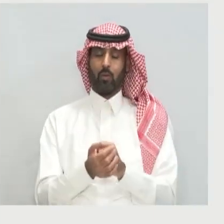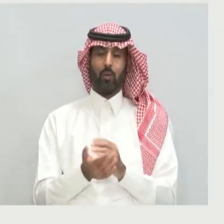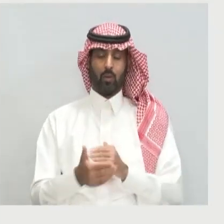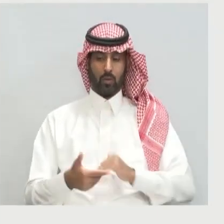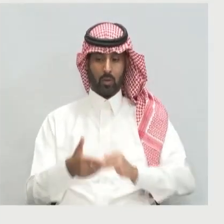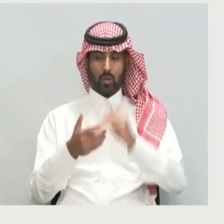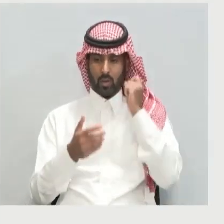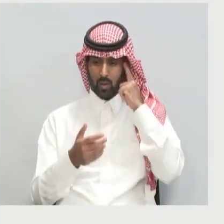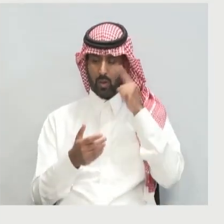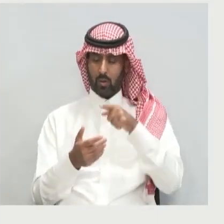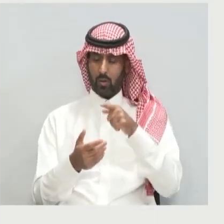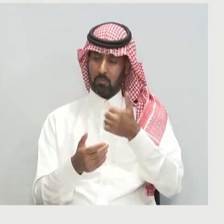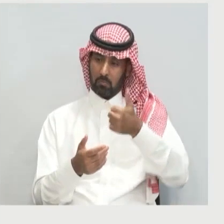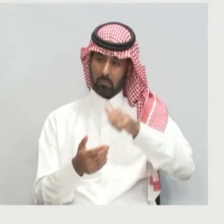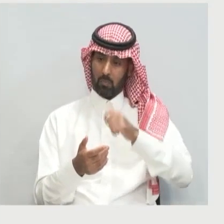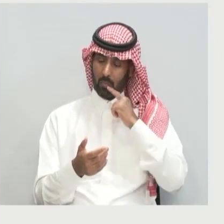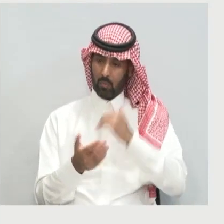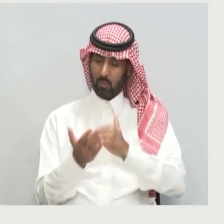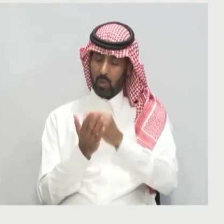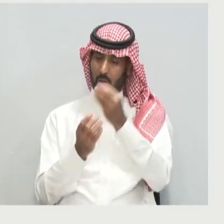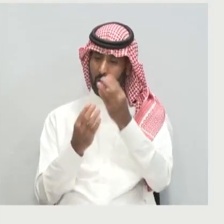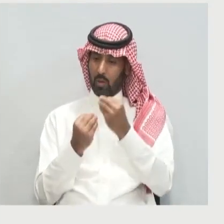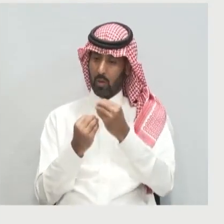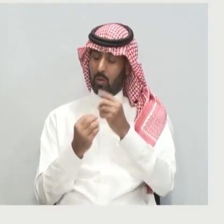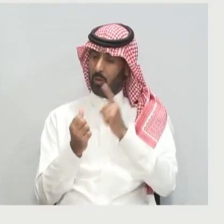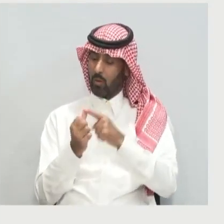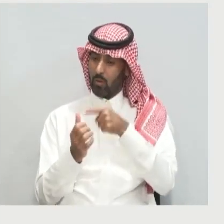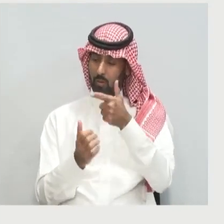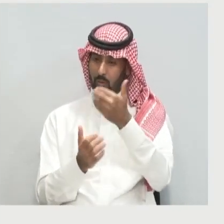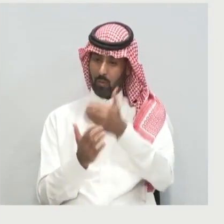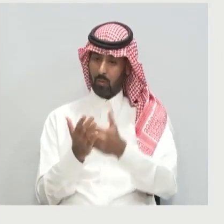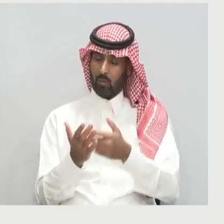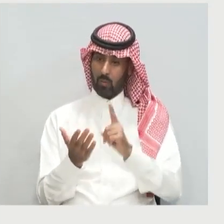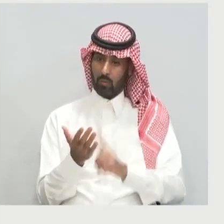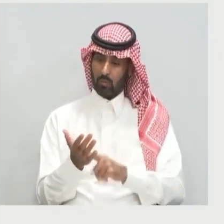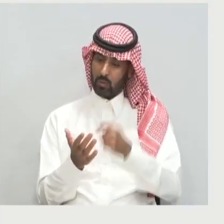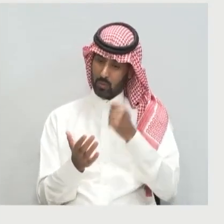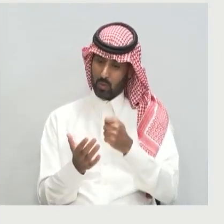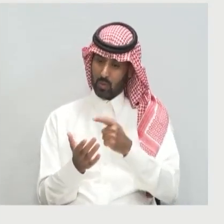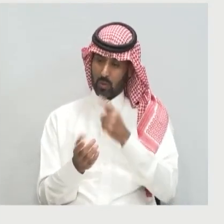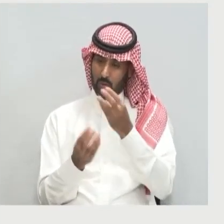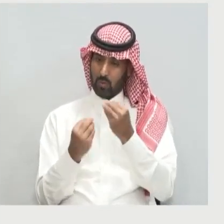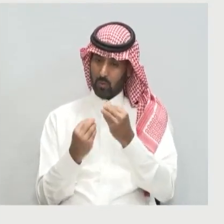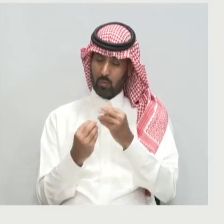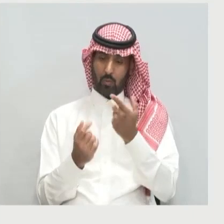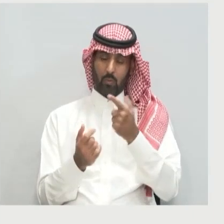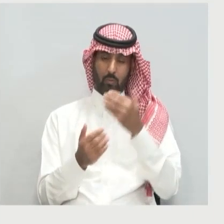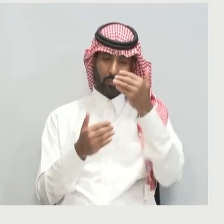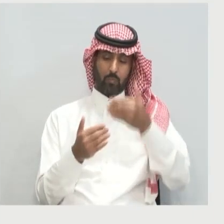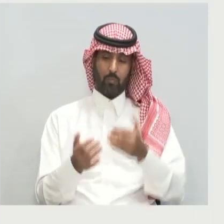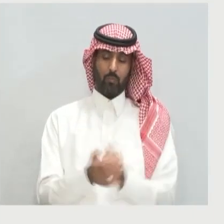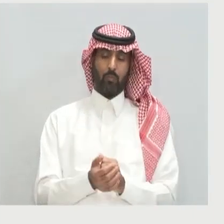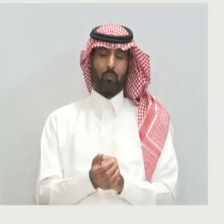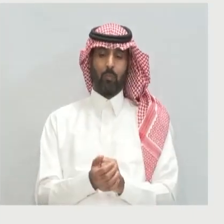ذلك على تقييم المعلومات والحكم على موثوقيتها وصحتها وغالبا